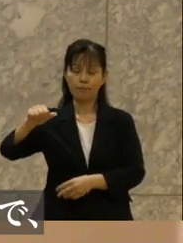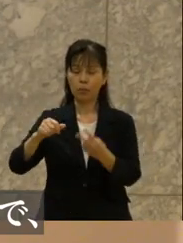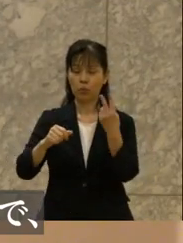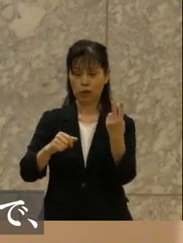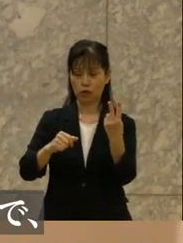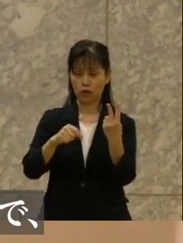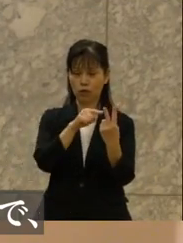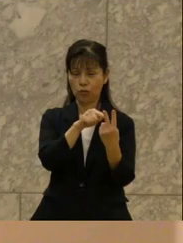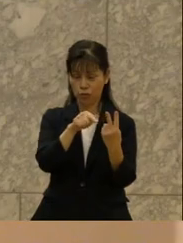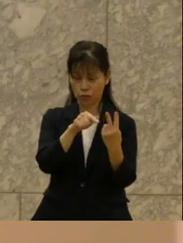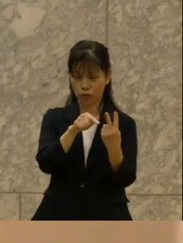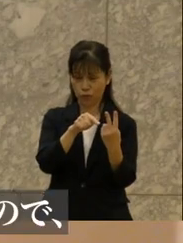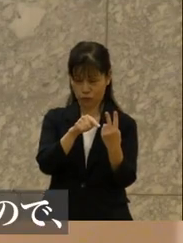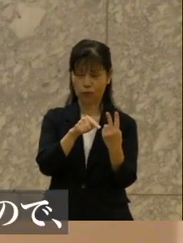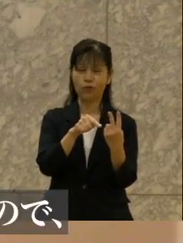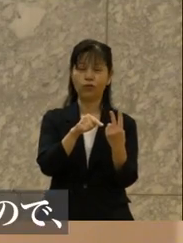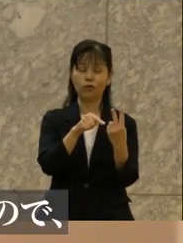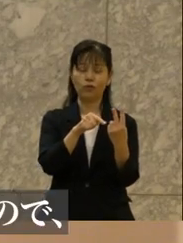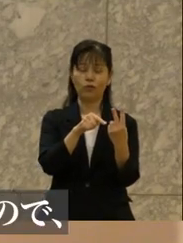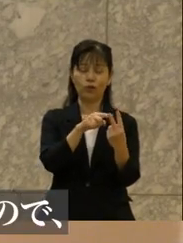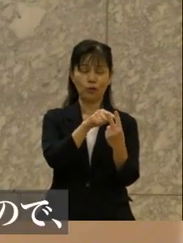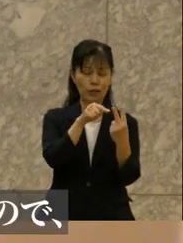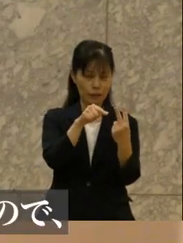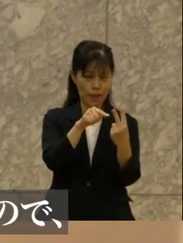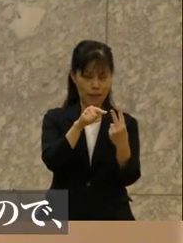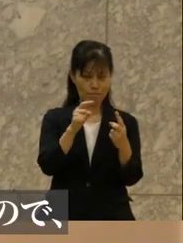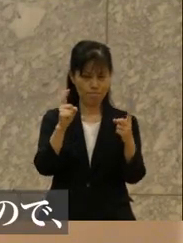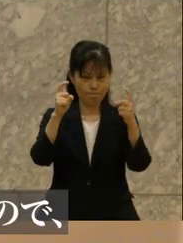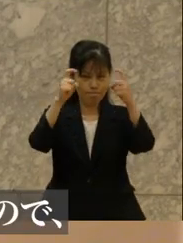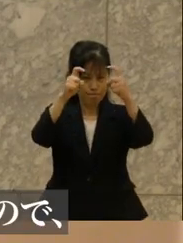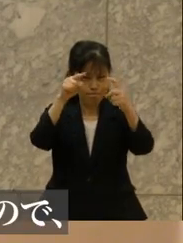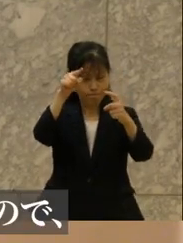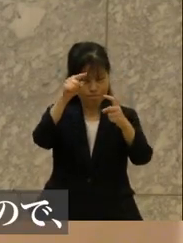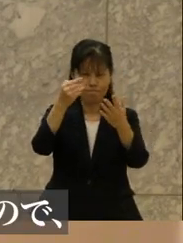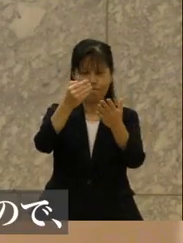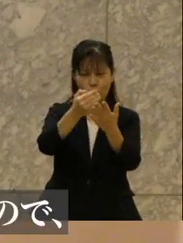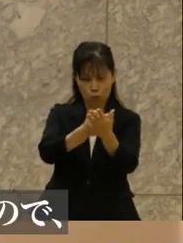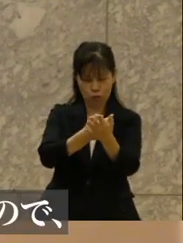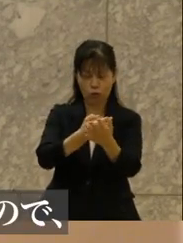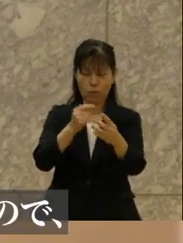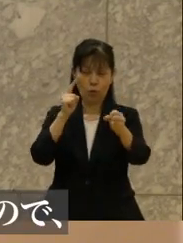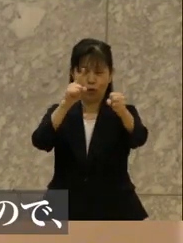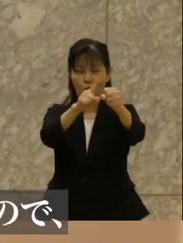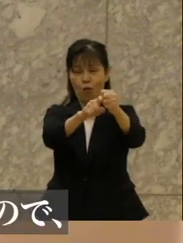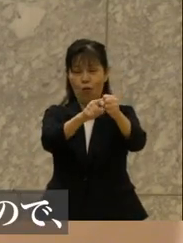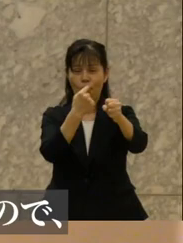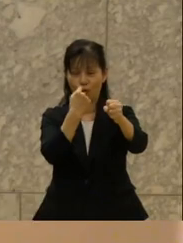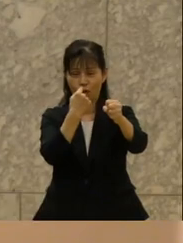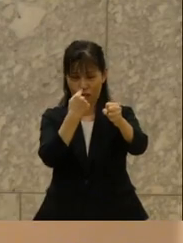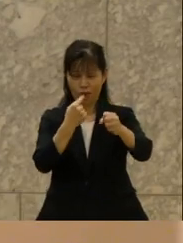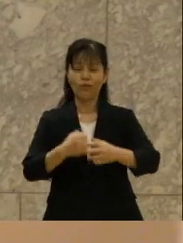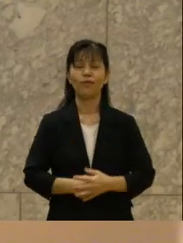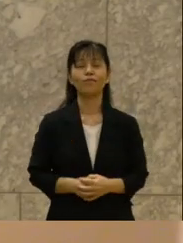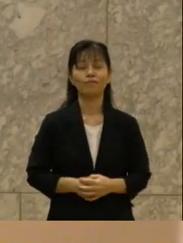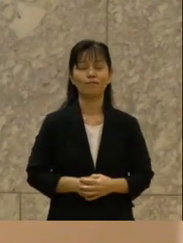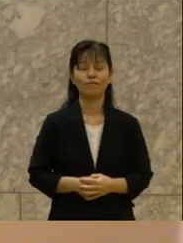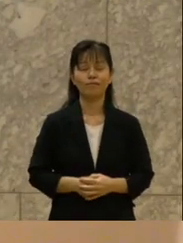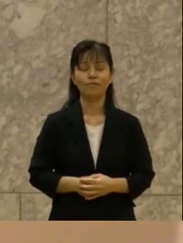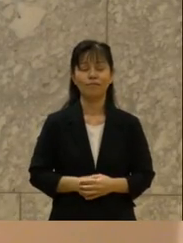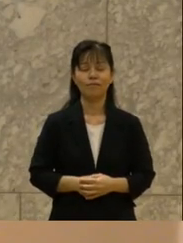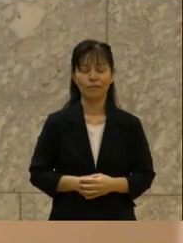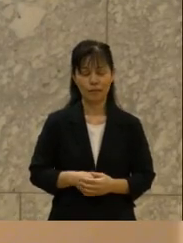っていう形でその2種目で決勝に残るということを目標にして行かせていただいてたので